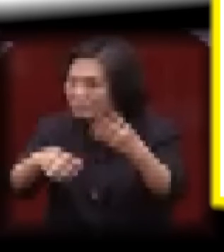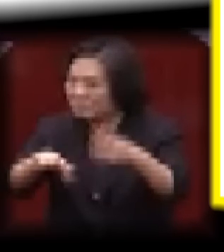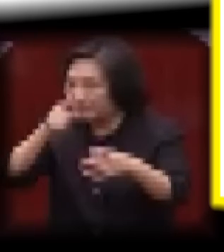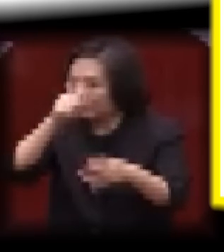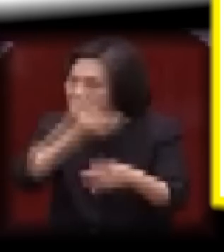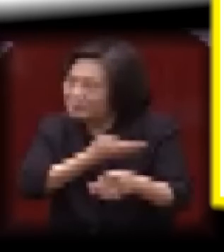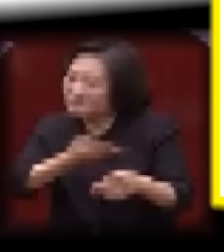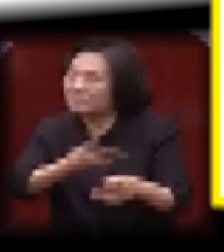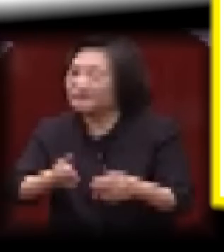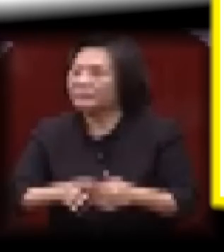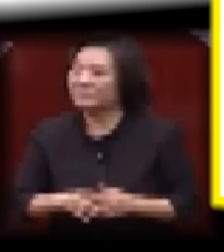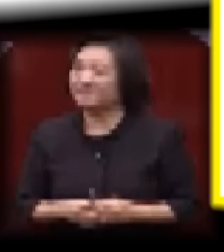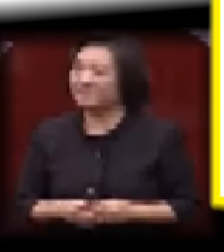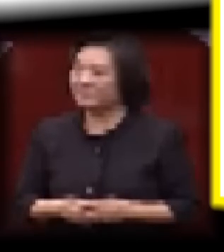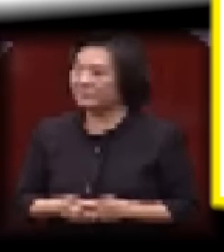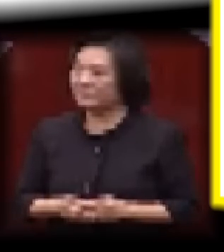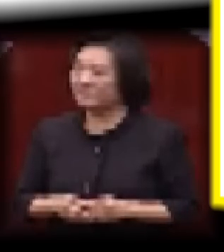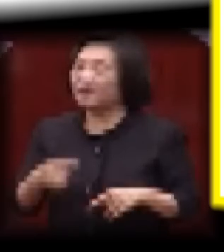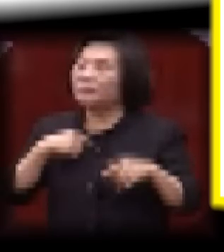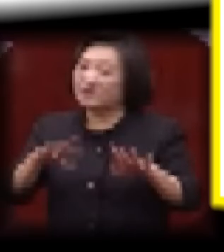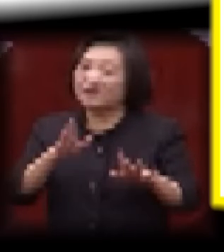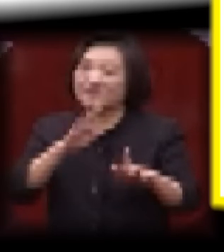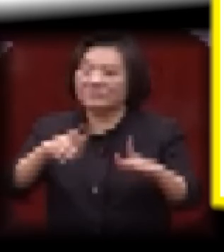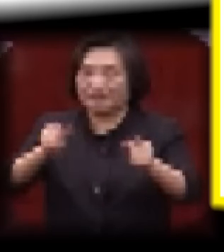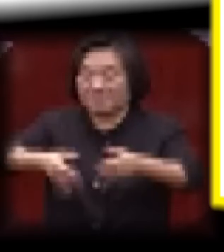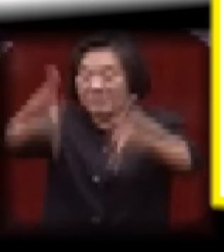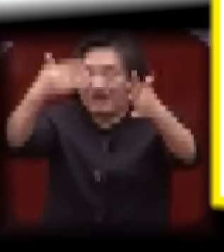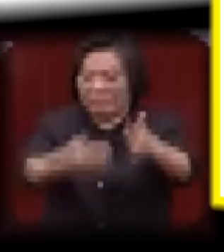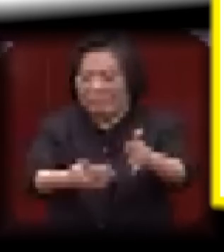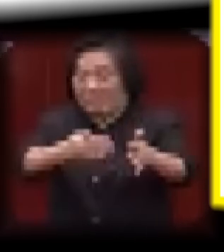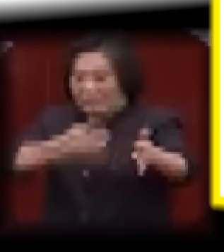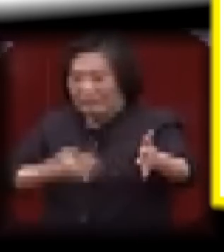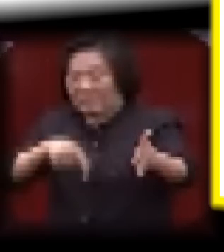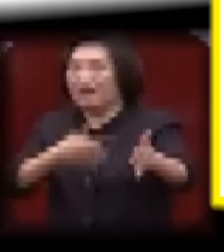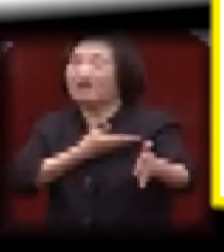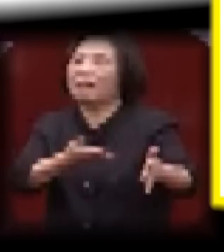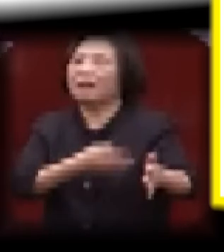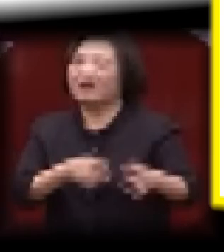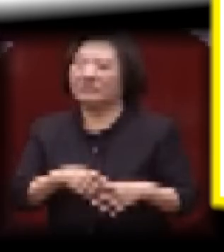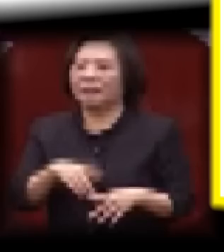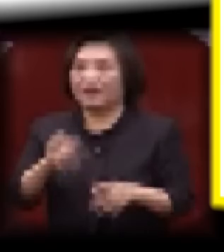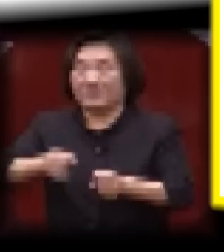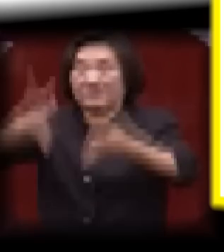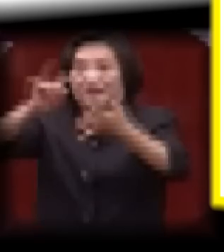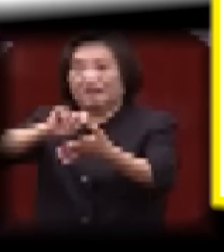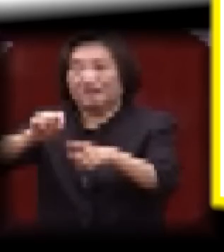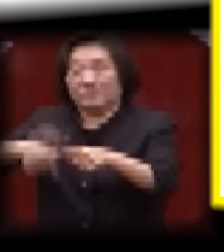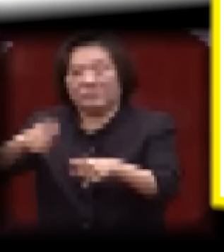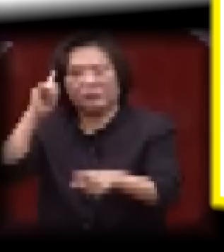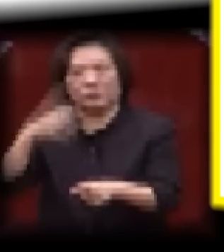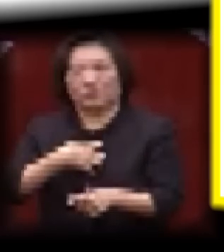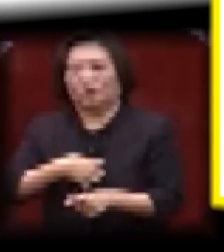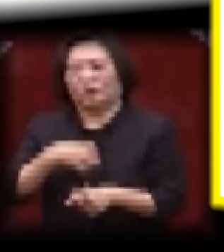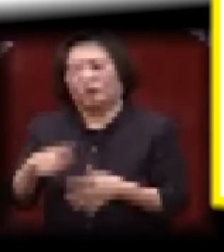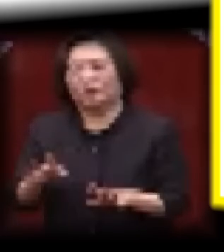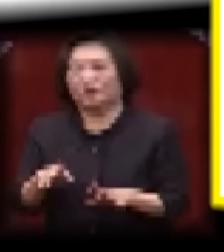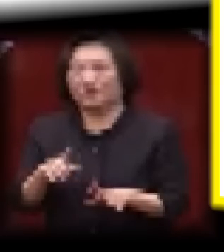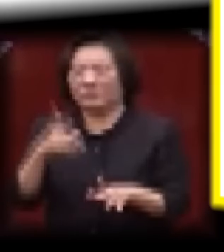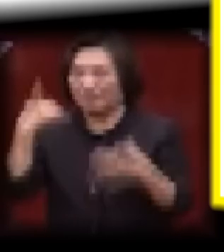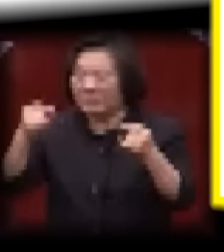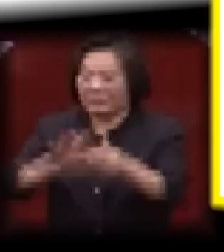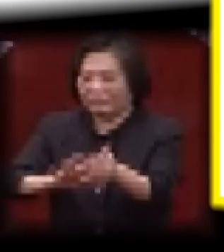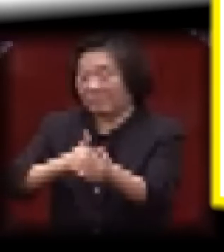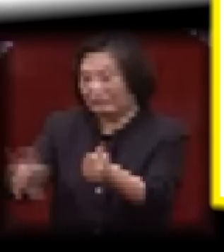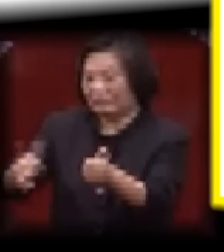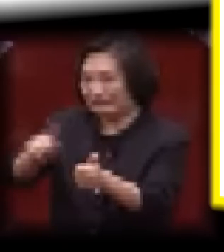测，这个是一直是说建商抱怨最多的。他说你们在那个都市设计审议的时候，那些委员的裁